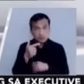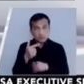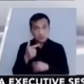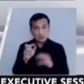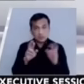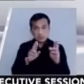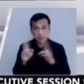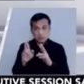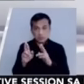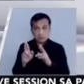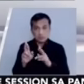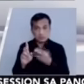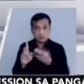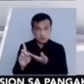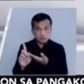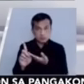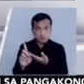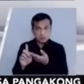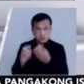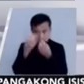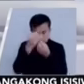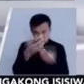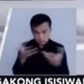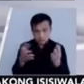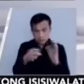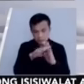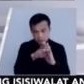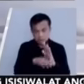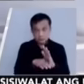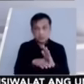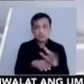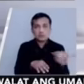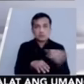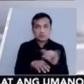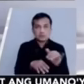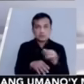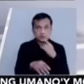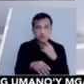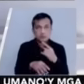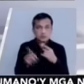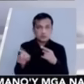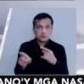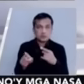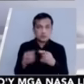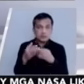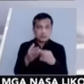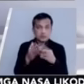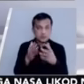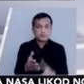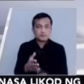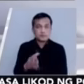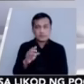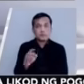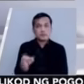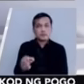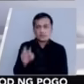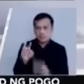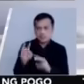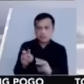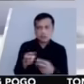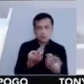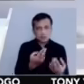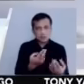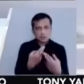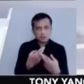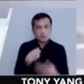na mag-rant detalye gaya dung sinasabi niya nga na mastermind Ay nakita rin natin na nag-react yyung mga senador at